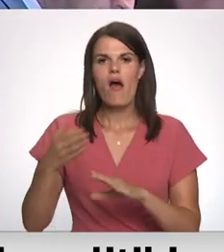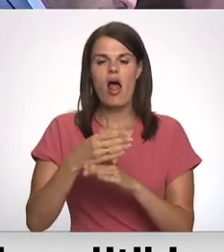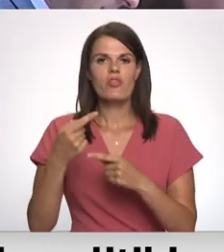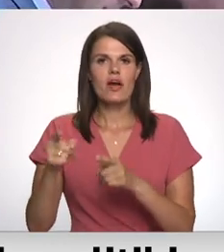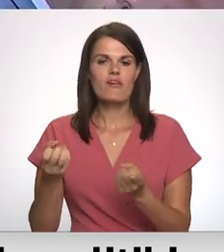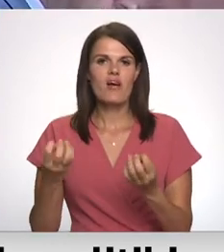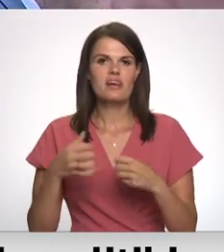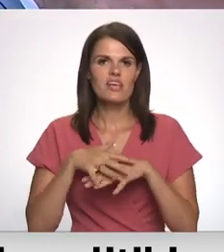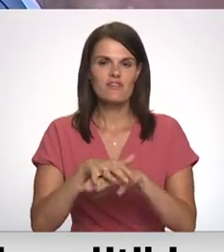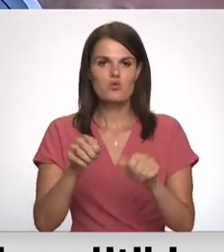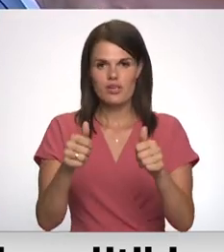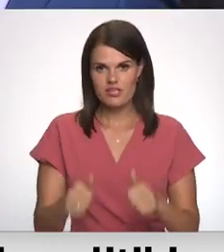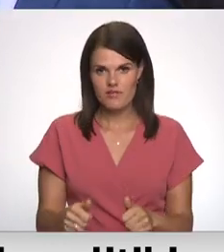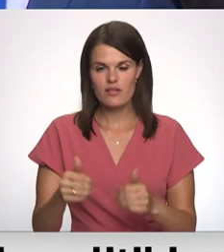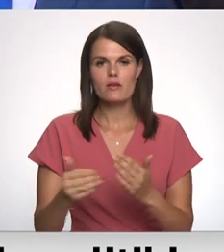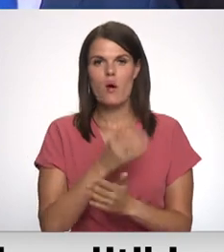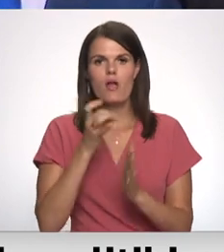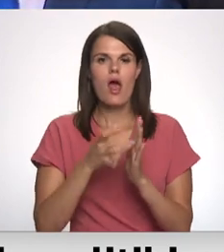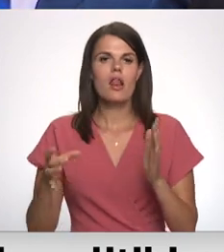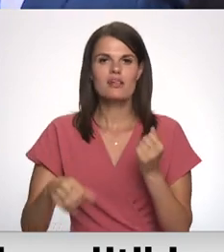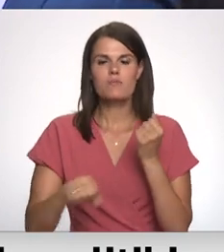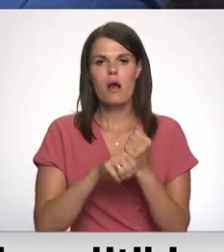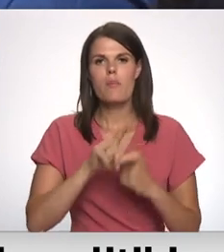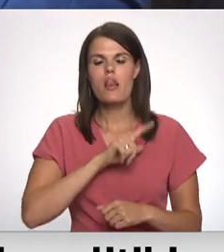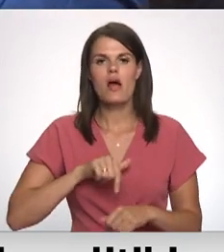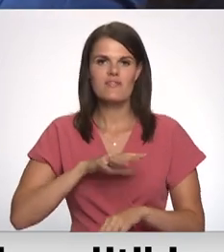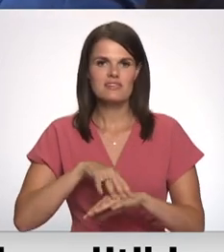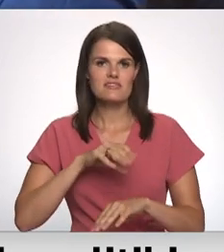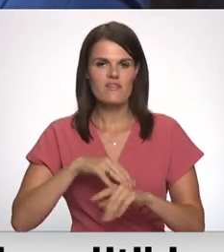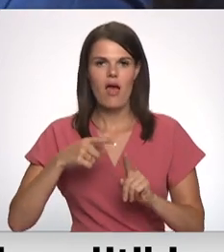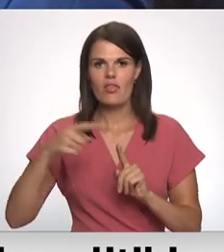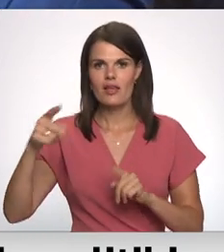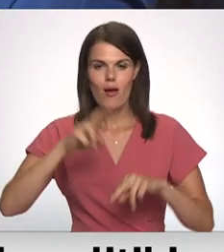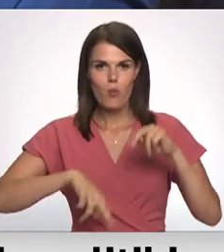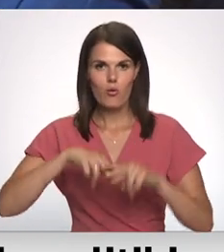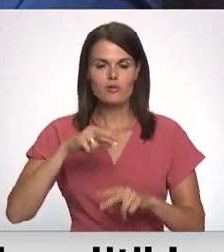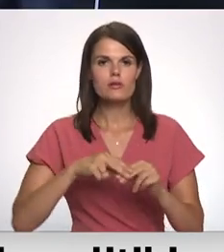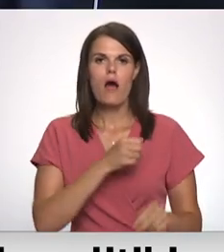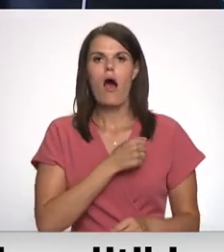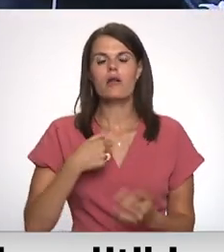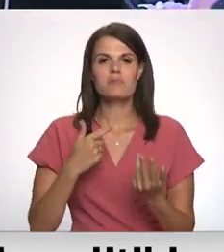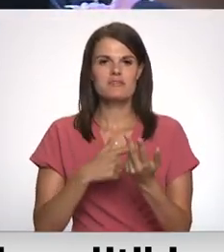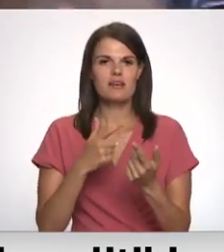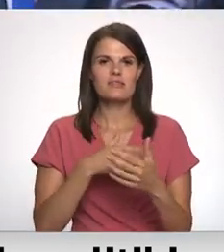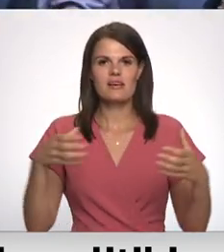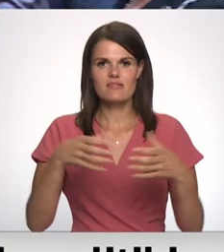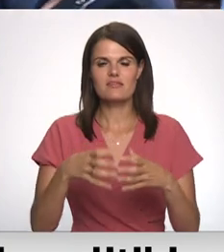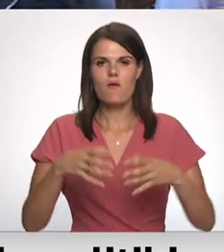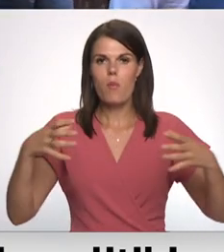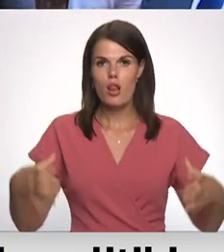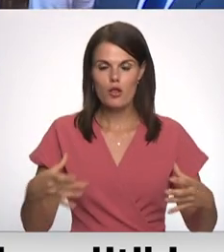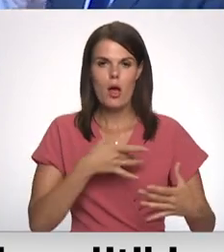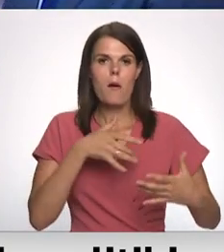gāzes infrastruktūras izveide, jauna elektrības kabeļu Latvijas-Zviedrija būvniecība, armijas skaitliskā sastāva palielināšana.